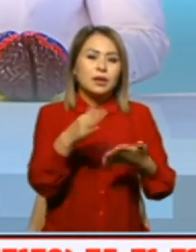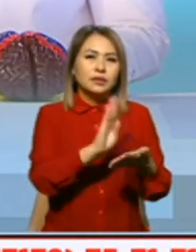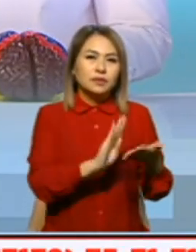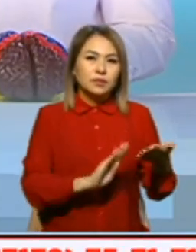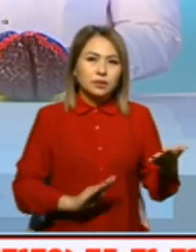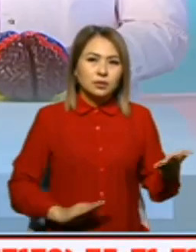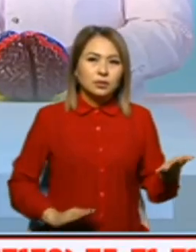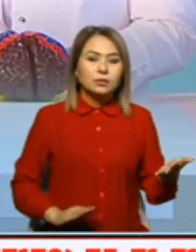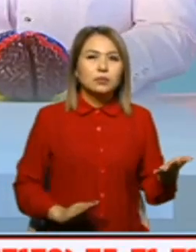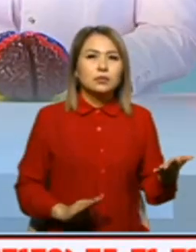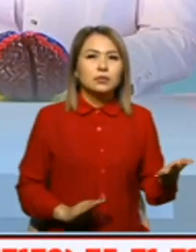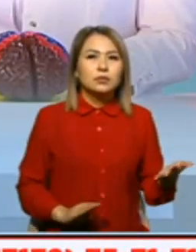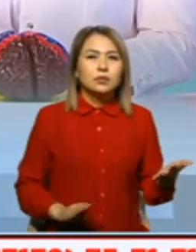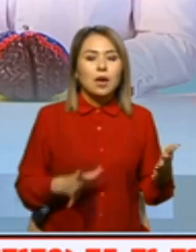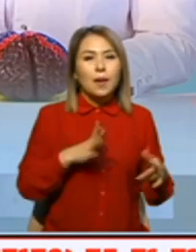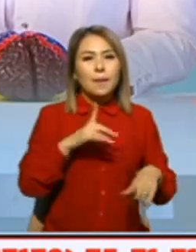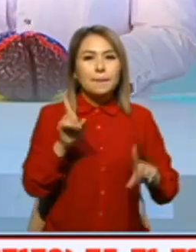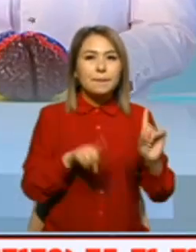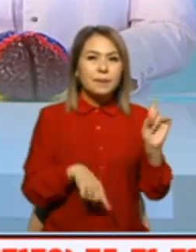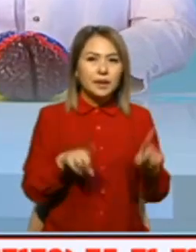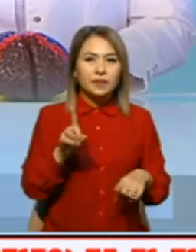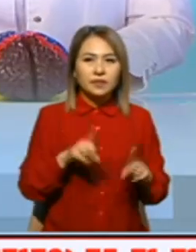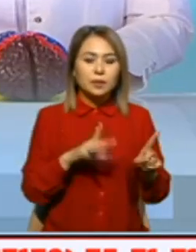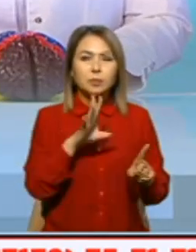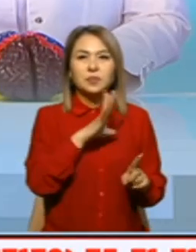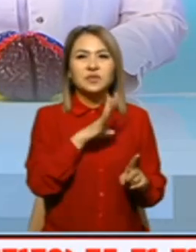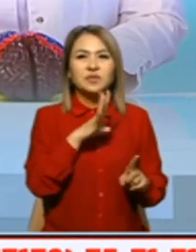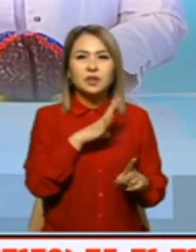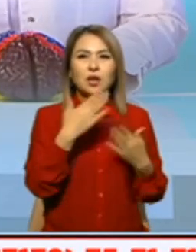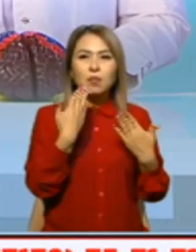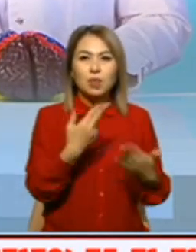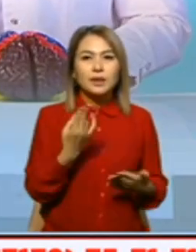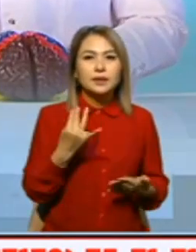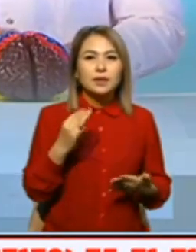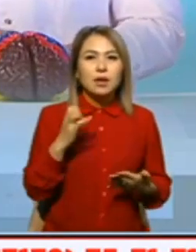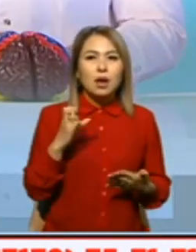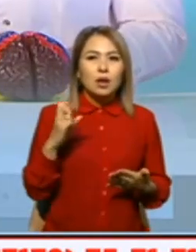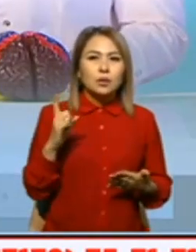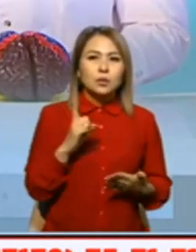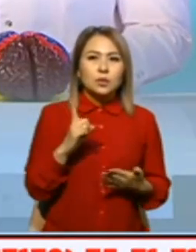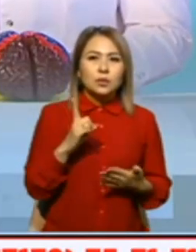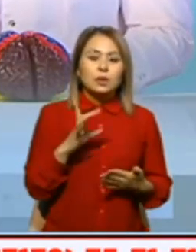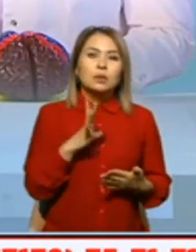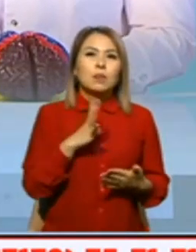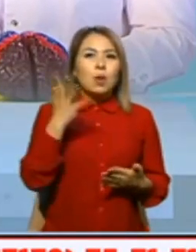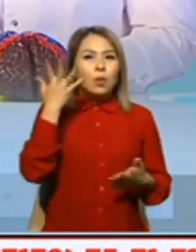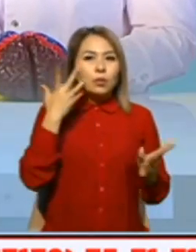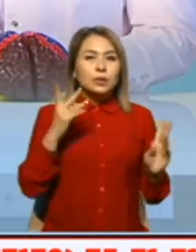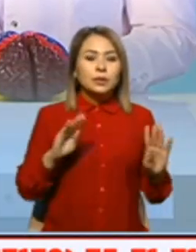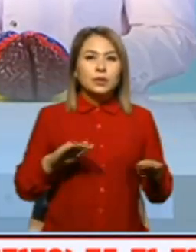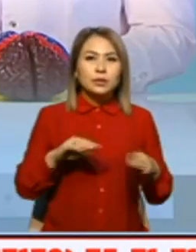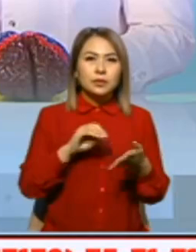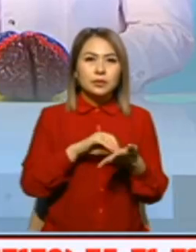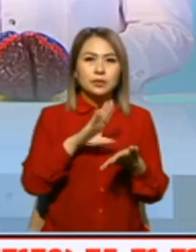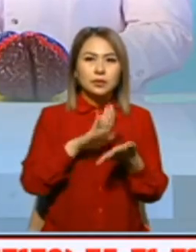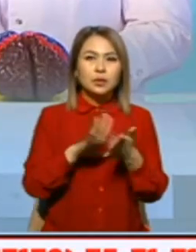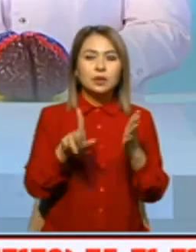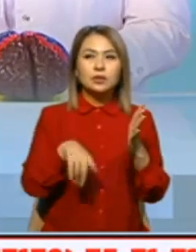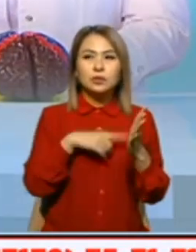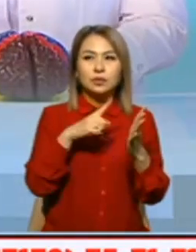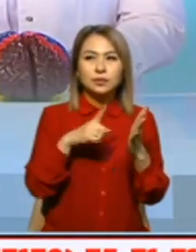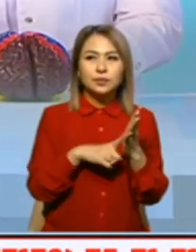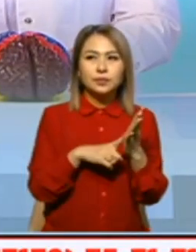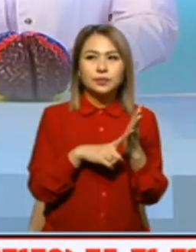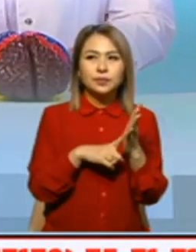береді. Кей жағдайда болады, бұл диагноз, генетиктер диагнозды қойып берген күнде де ата-аналар... Сұрақ қойып береді,